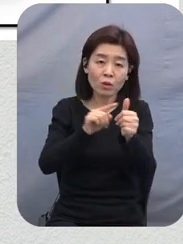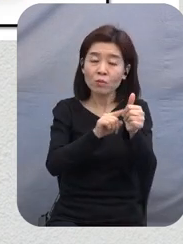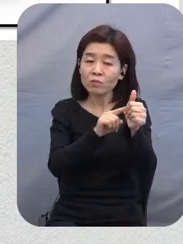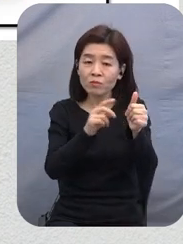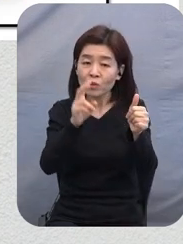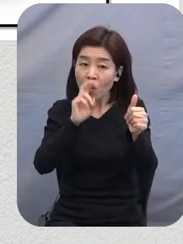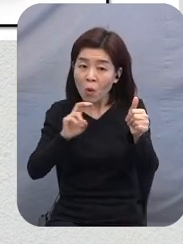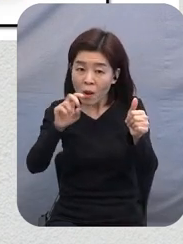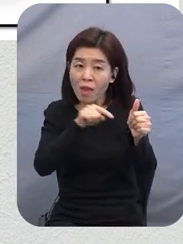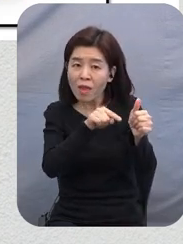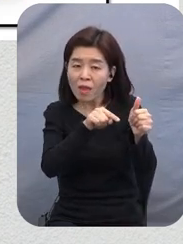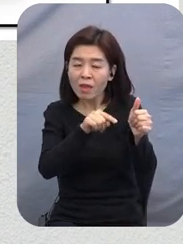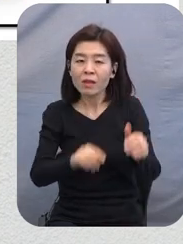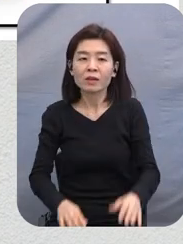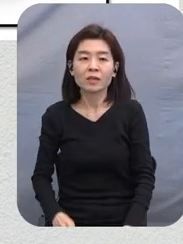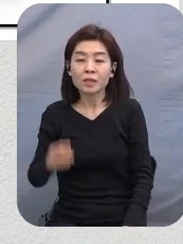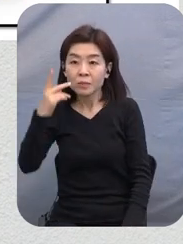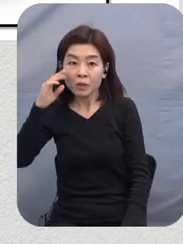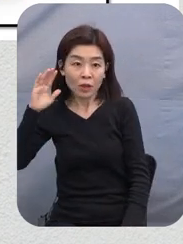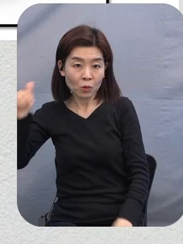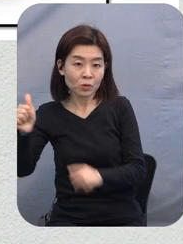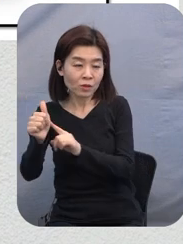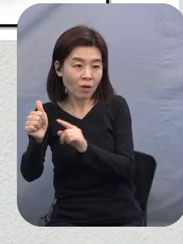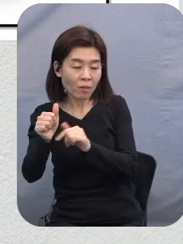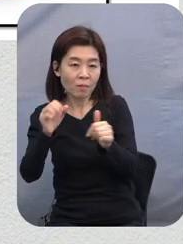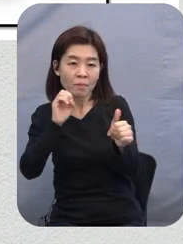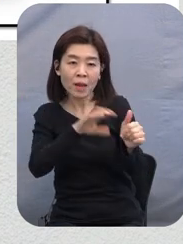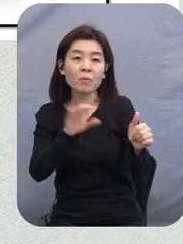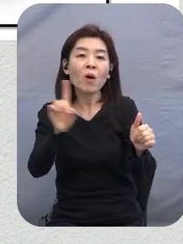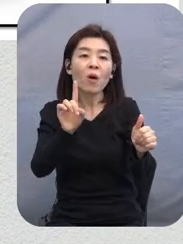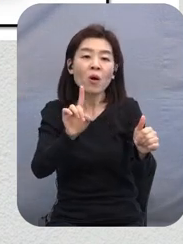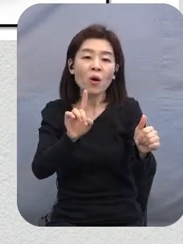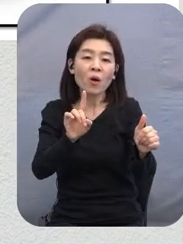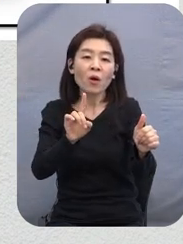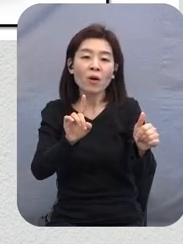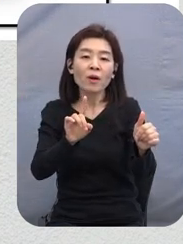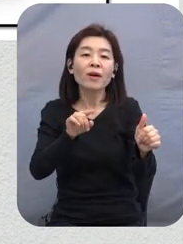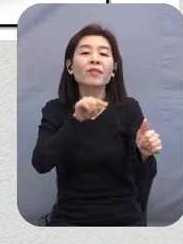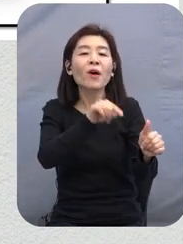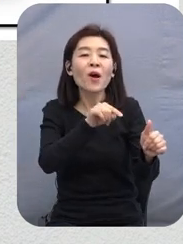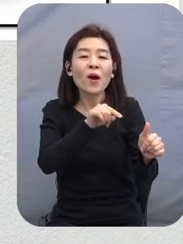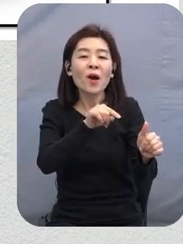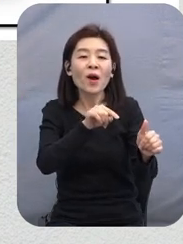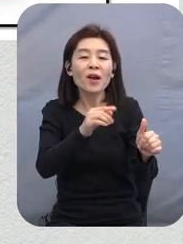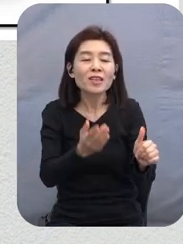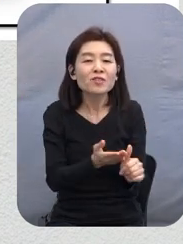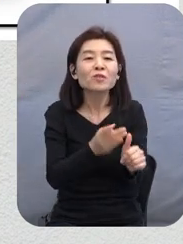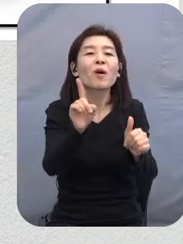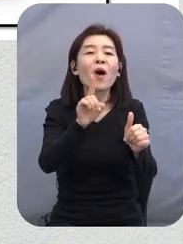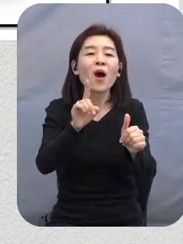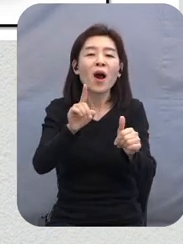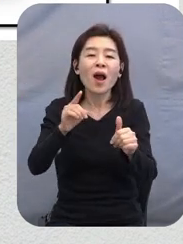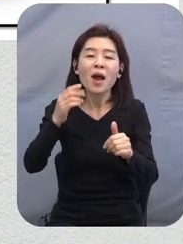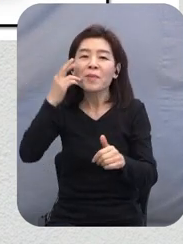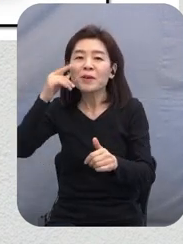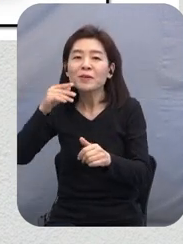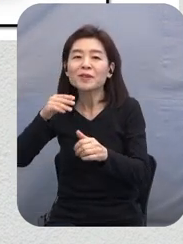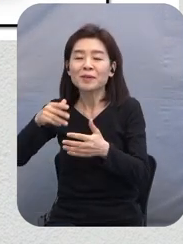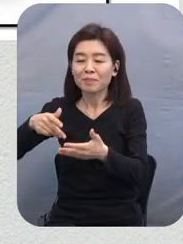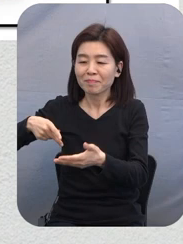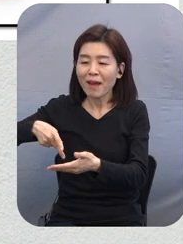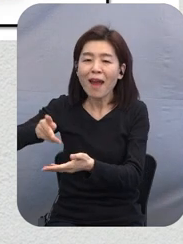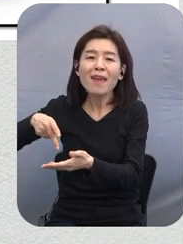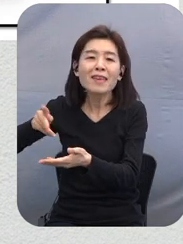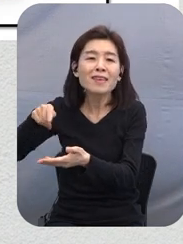네가 키울 거는 내가 맛있게 먹을 수 있는 아메리칸 파이야. 또 요리도 잘하잖아. 어떻게